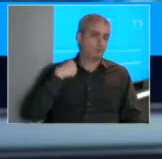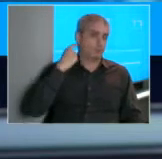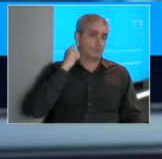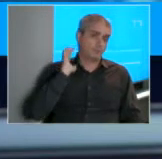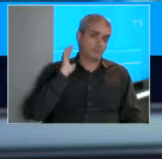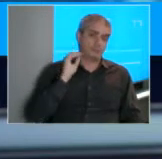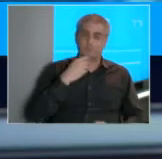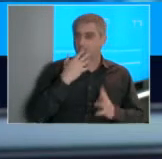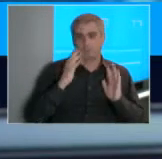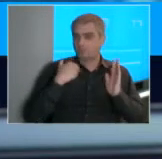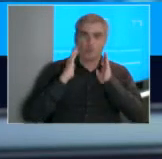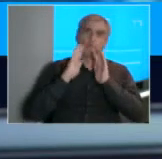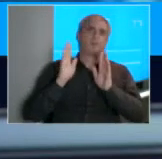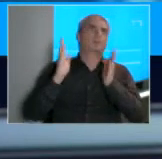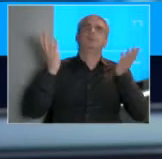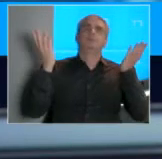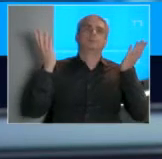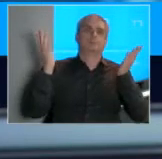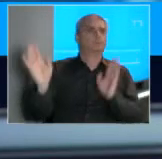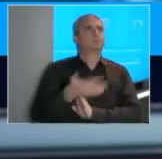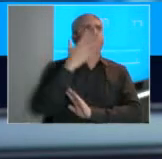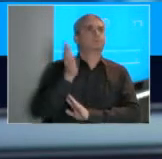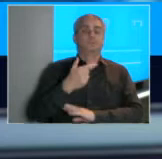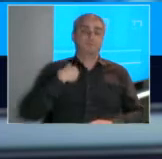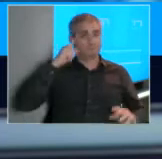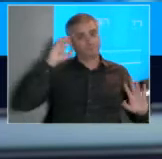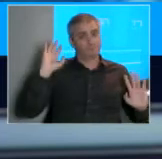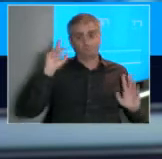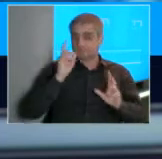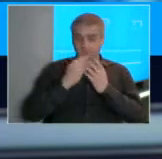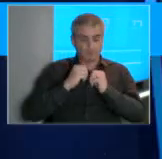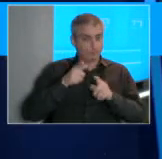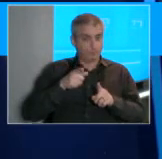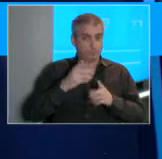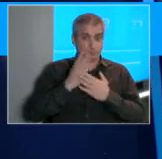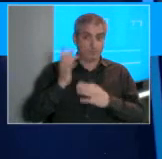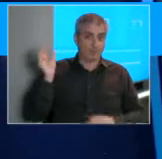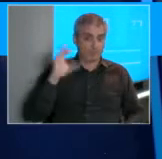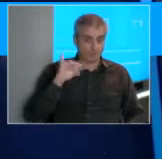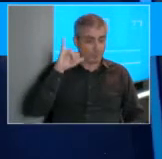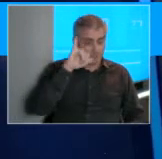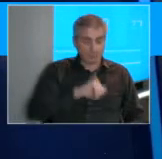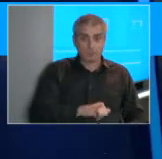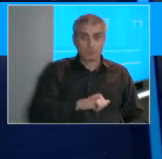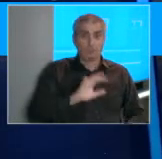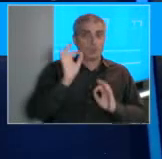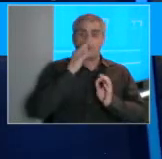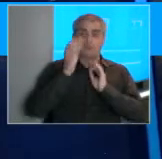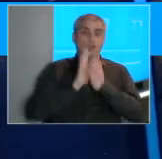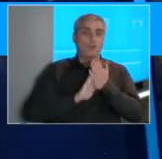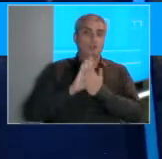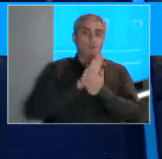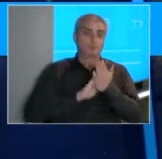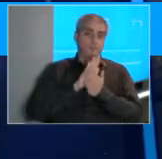לפחות מהסקירות, אני לא מאמין שזה עובר ככה. אני לא יודע, לפחות מבני משפחה שהגיעו ונחתו, איש לא שאל